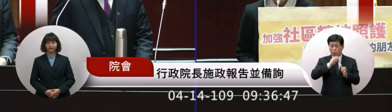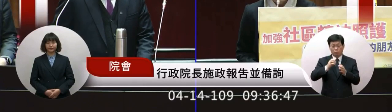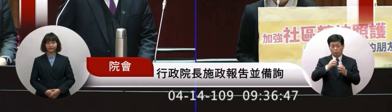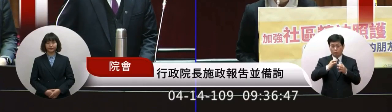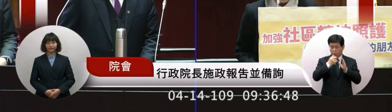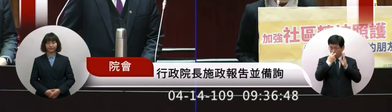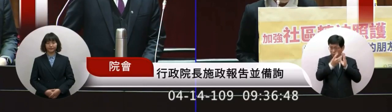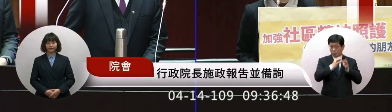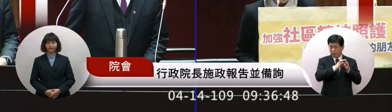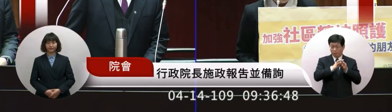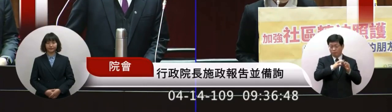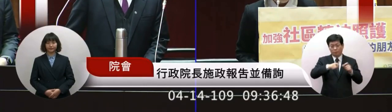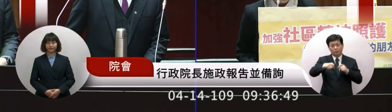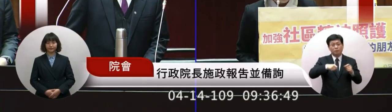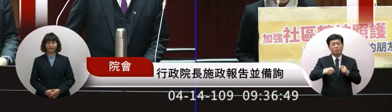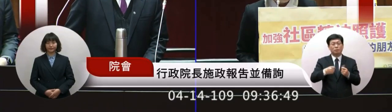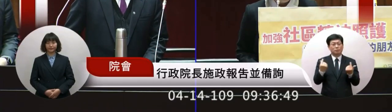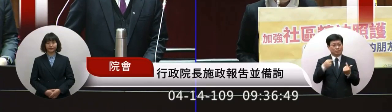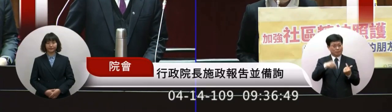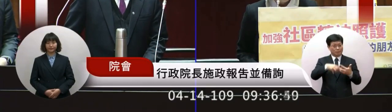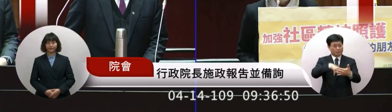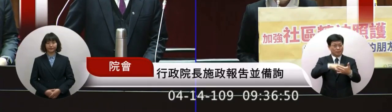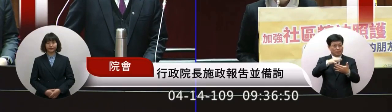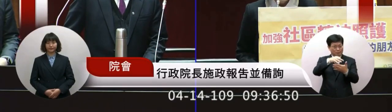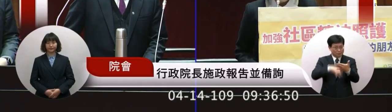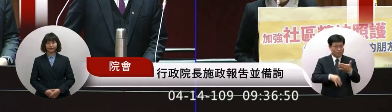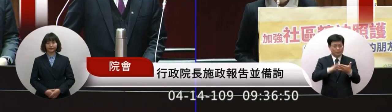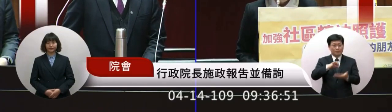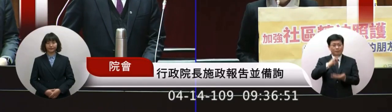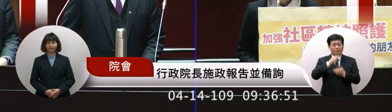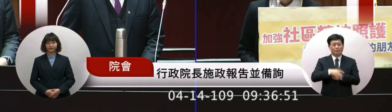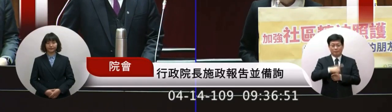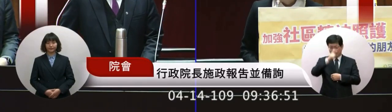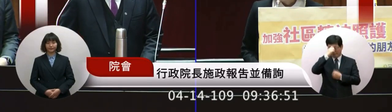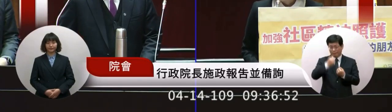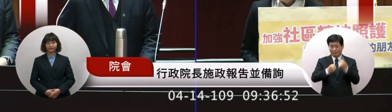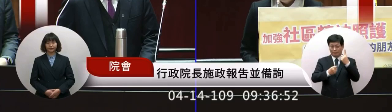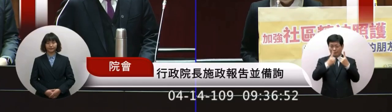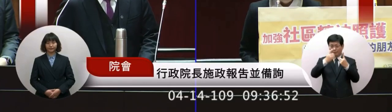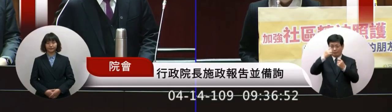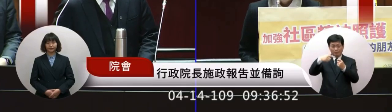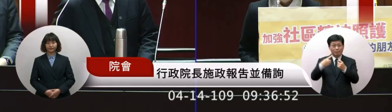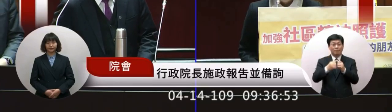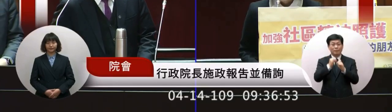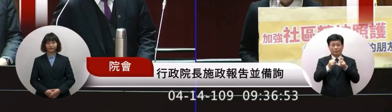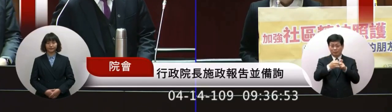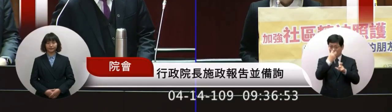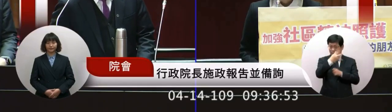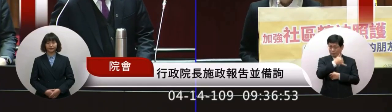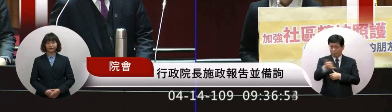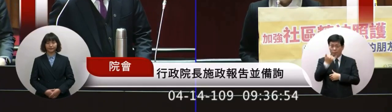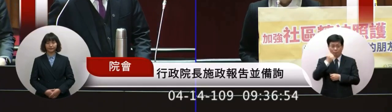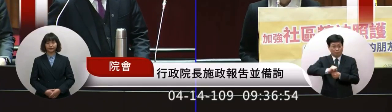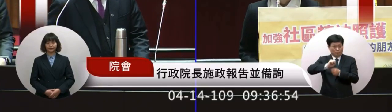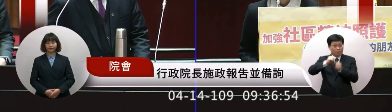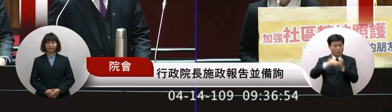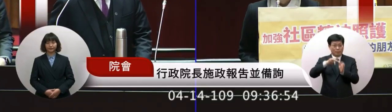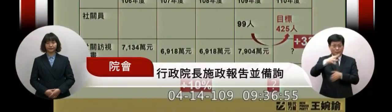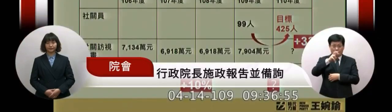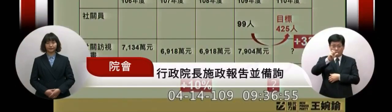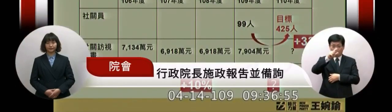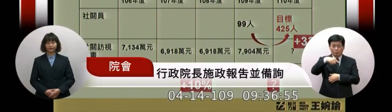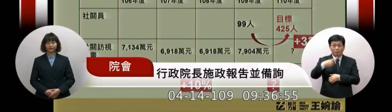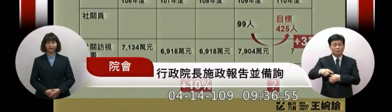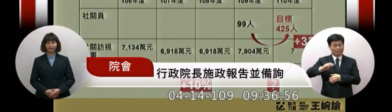怀访视的计划。我们可以看得到，在这个计划当中，我们有提到希望能够在110年社区访视员的能力能够提到